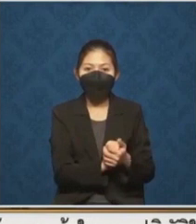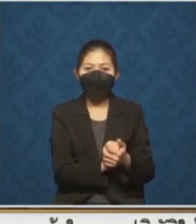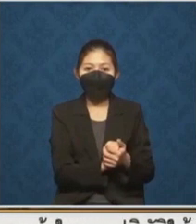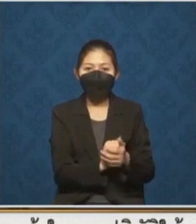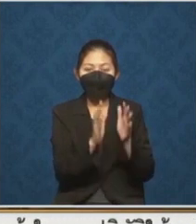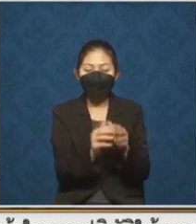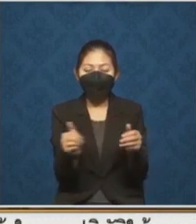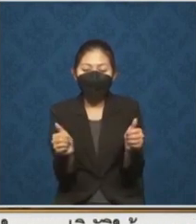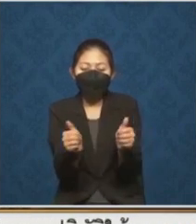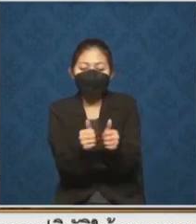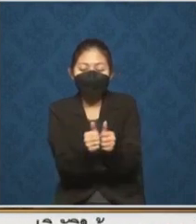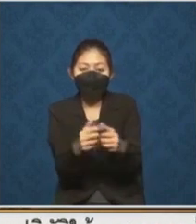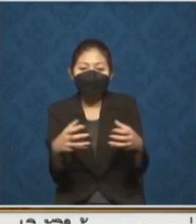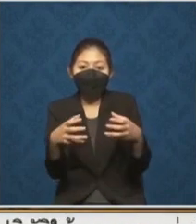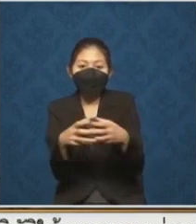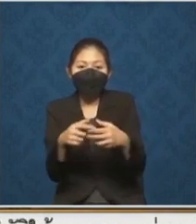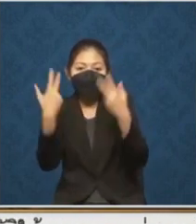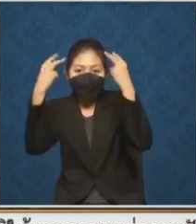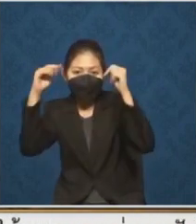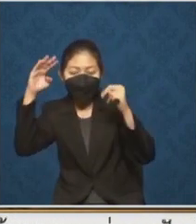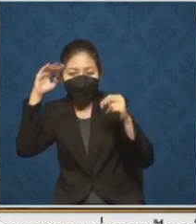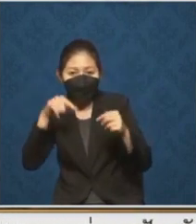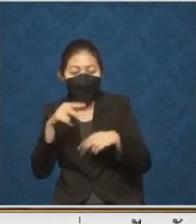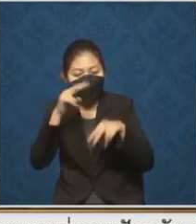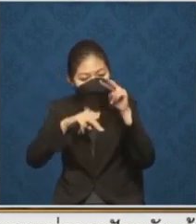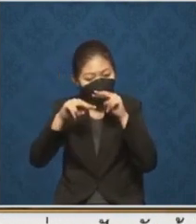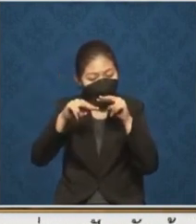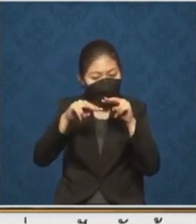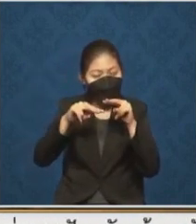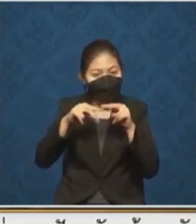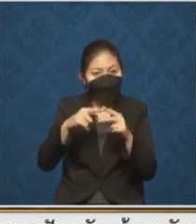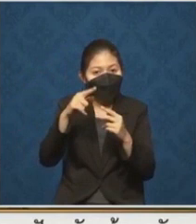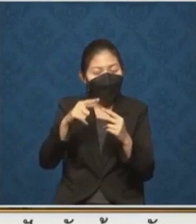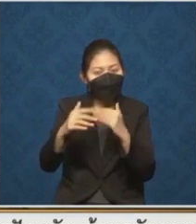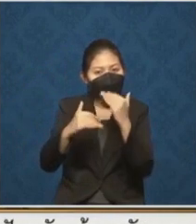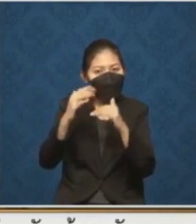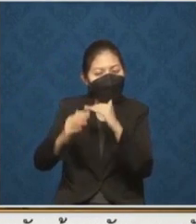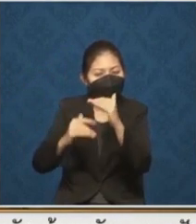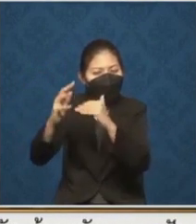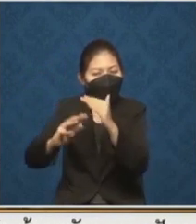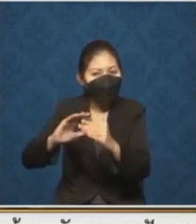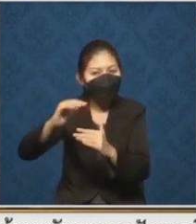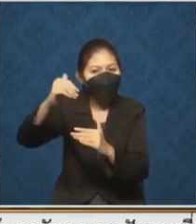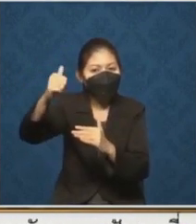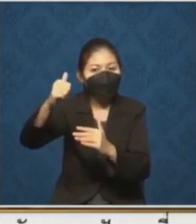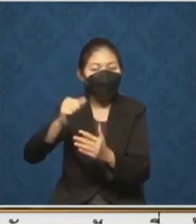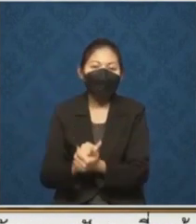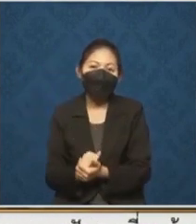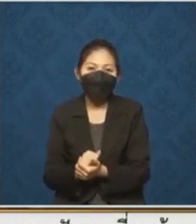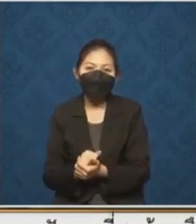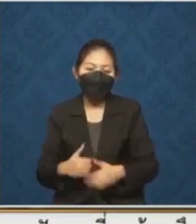ที่อยู่ใล้ชดนายกที่ดูภาพตงเศรษฐกิจดูเจริญมั่งข้างยั่งยืนสรอเกิน.